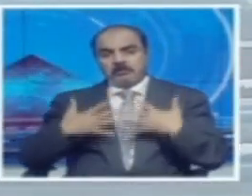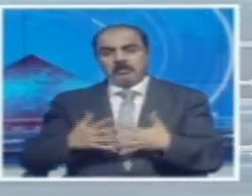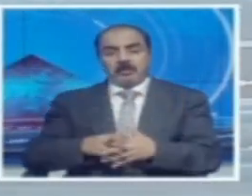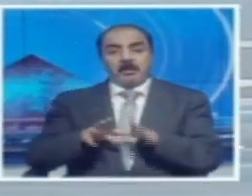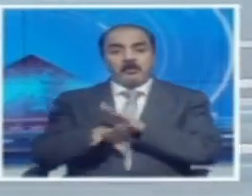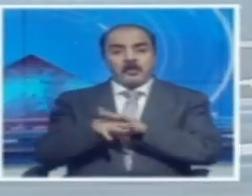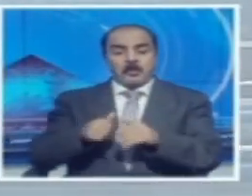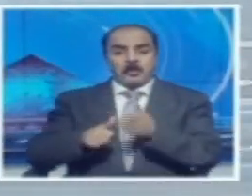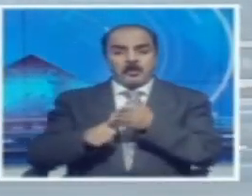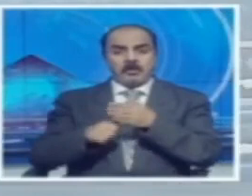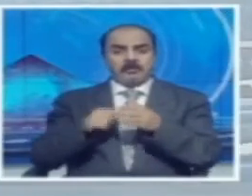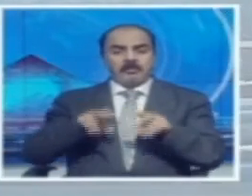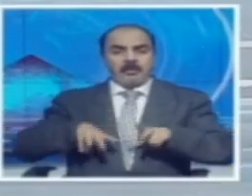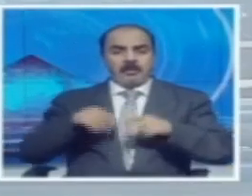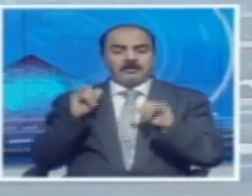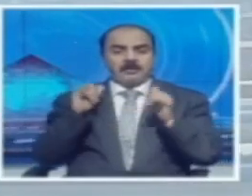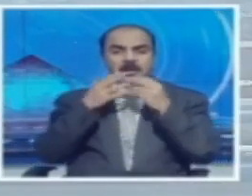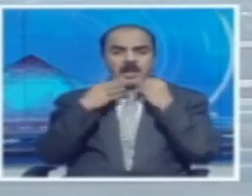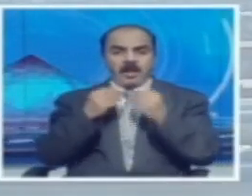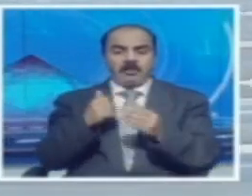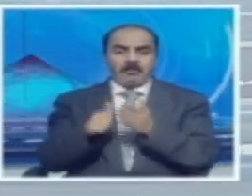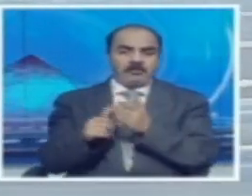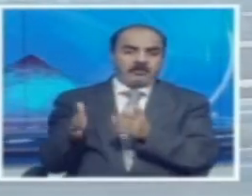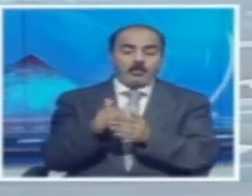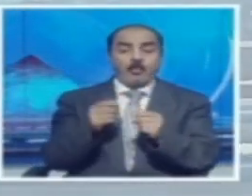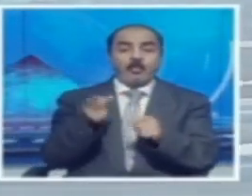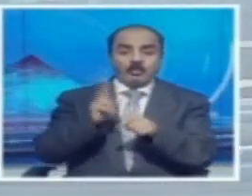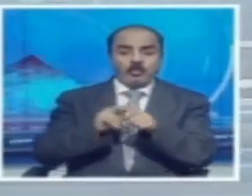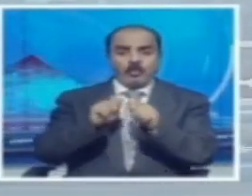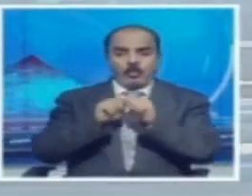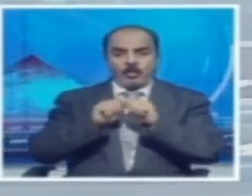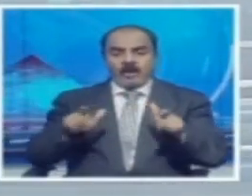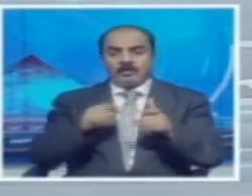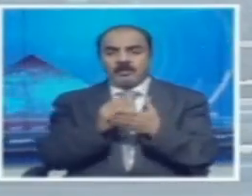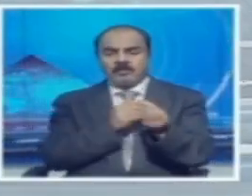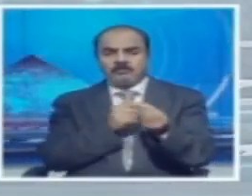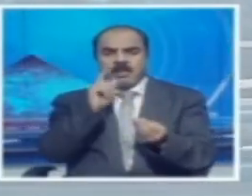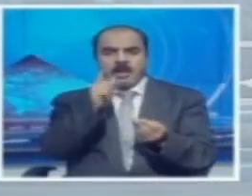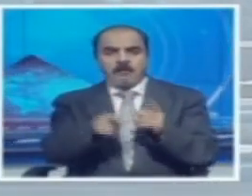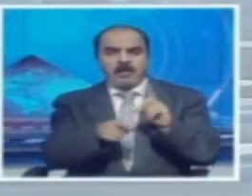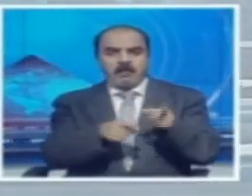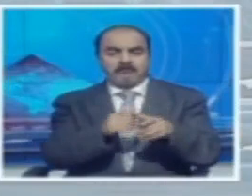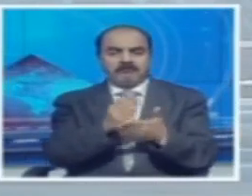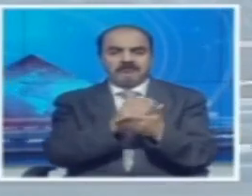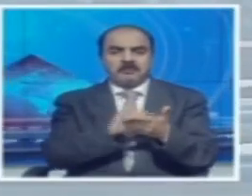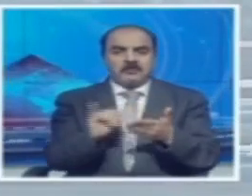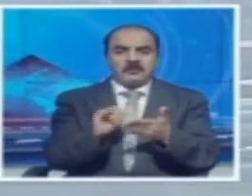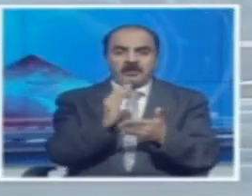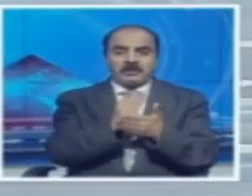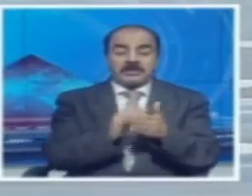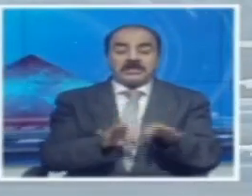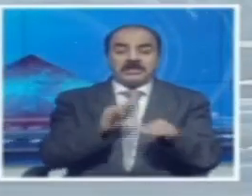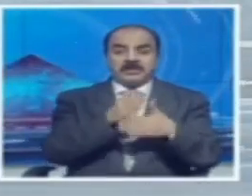والذي يعد أحد المشروعات الترفيهية والسياحية المهمة. كما تم استعراض الموقف التنفيذي للمرافق